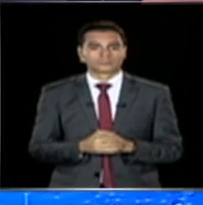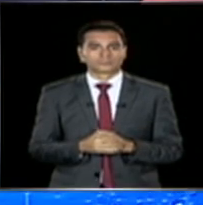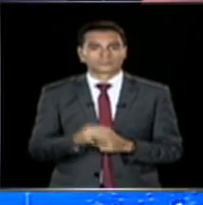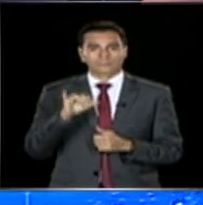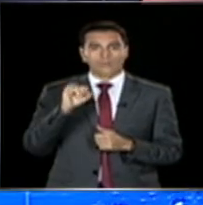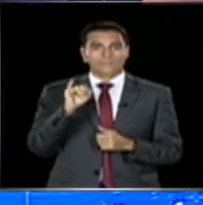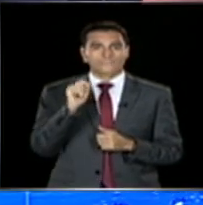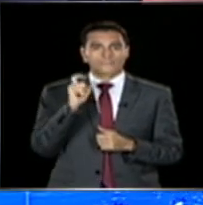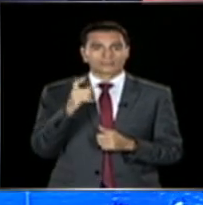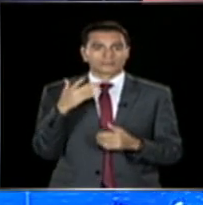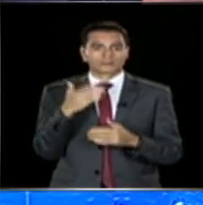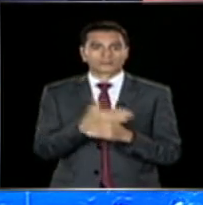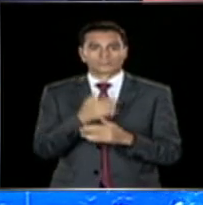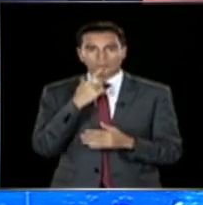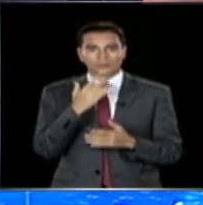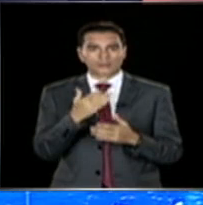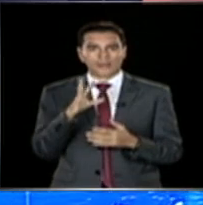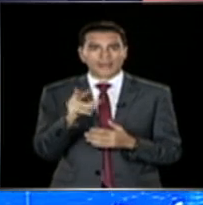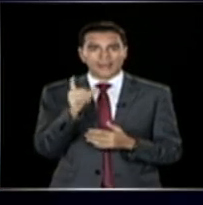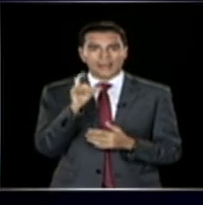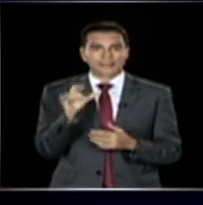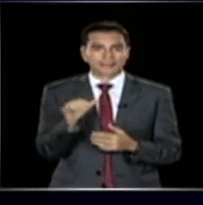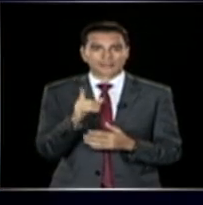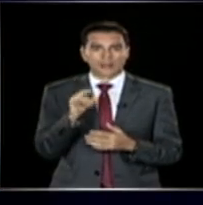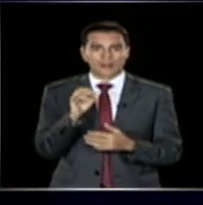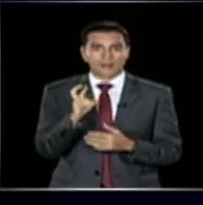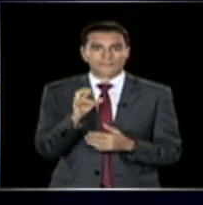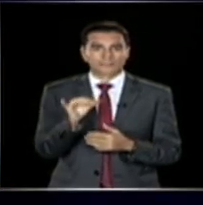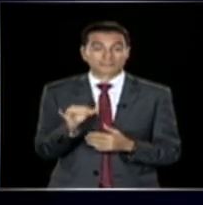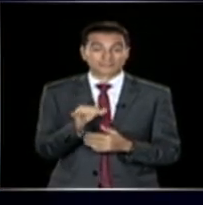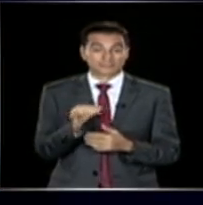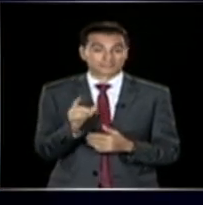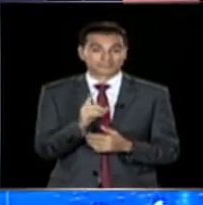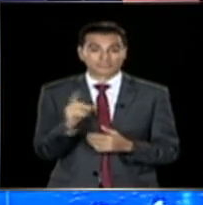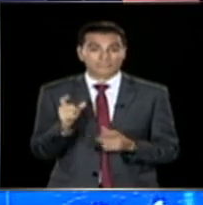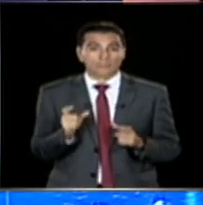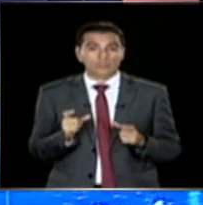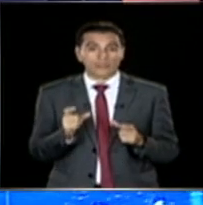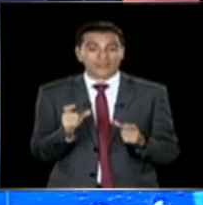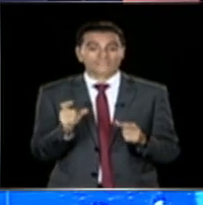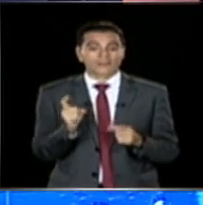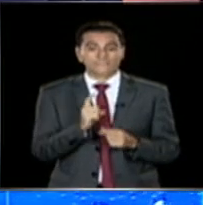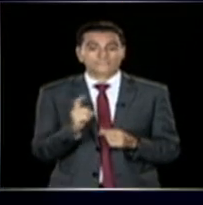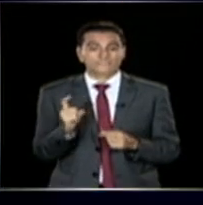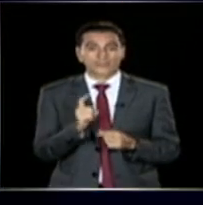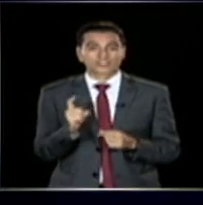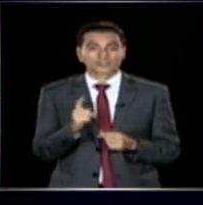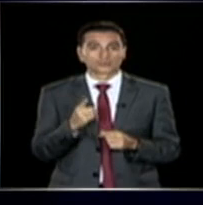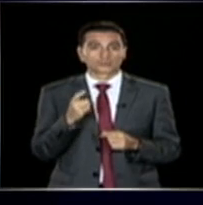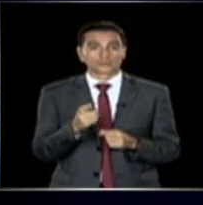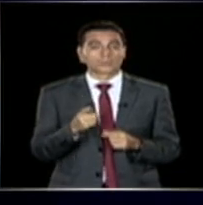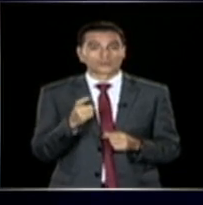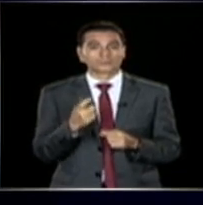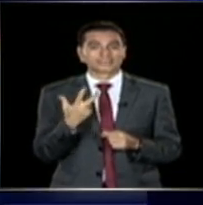مؤمن. هاني رمزي. هاني رمزي مدافع، هيجيب سوبر